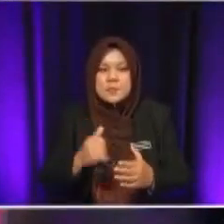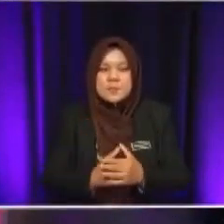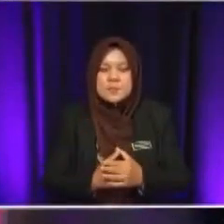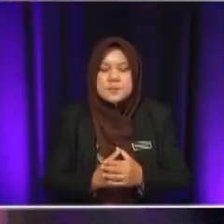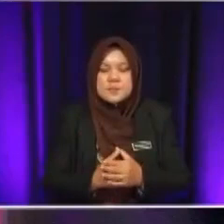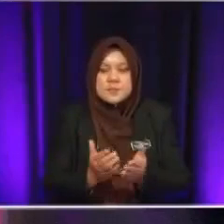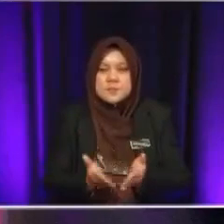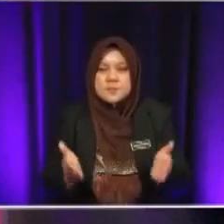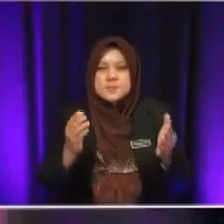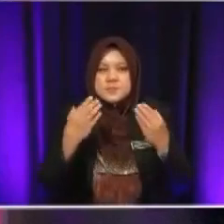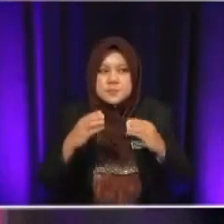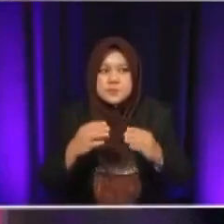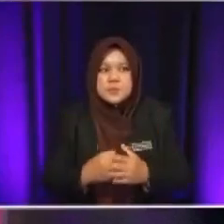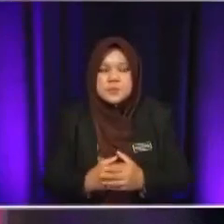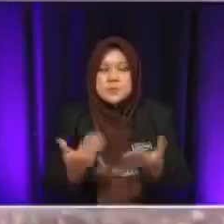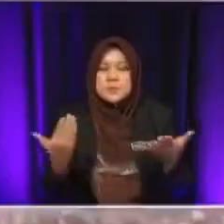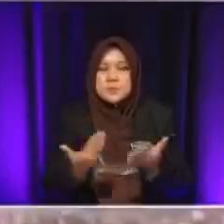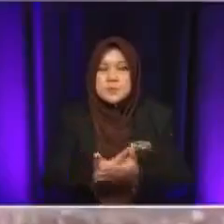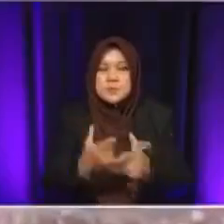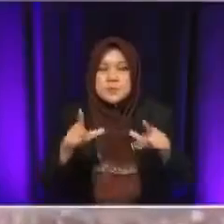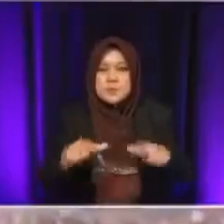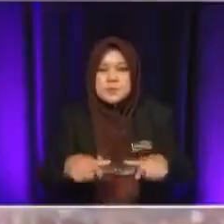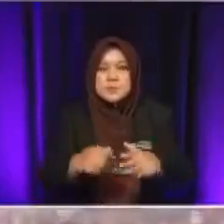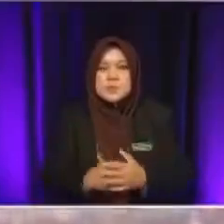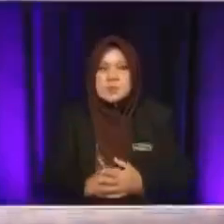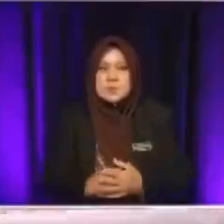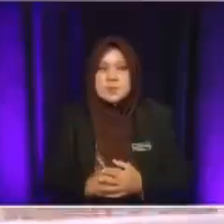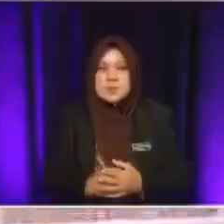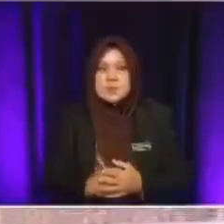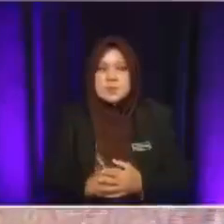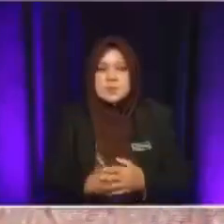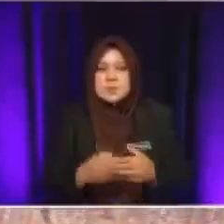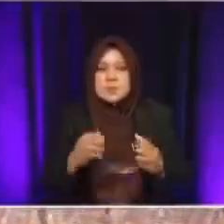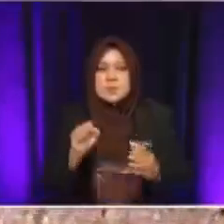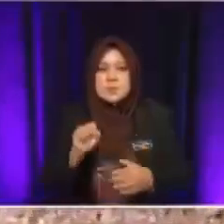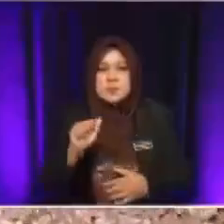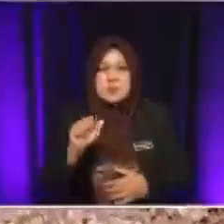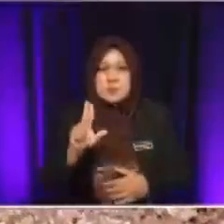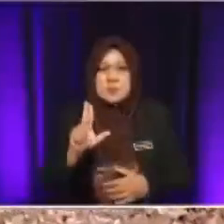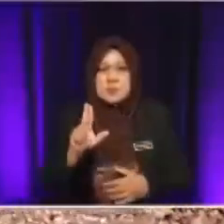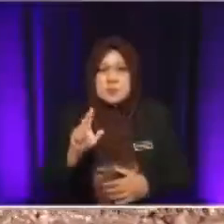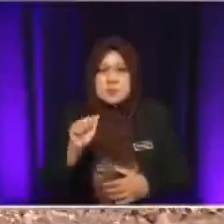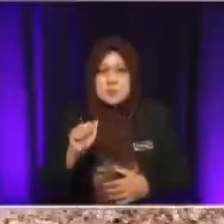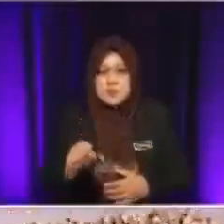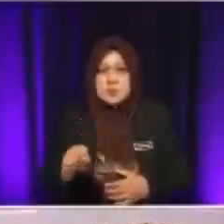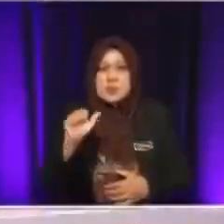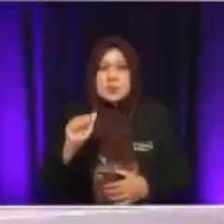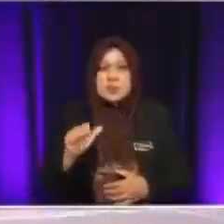Okey, kita dah masukkan ikan. So, barulah kita boleh letakkan, masukkan salur ni pada bekas tanaman kita bahagian